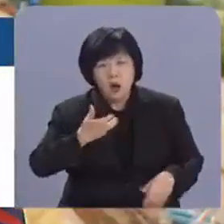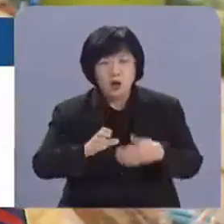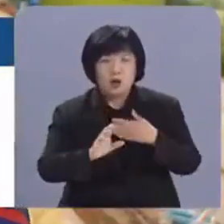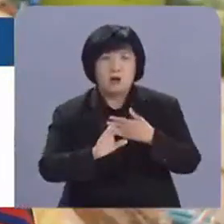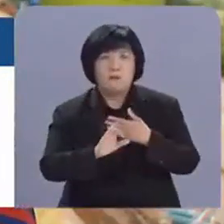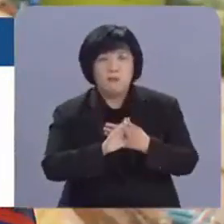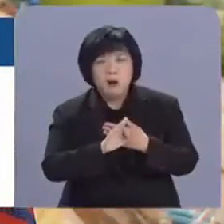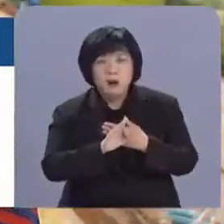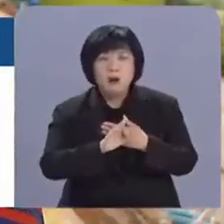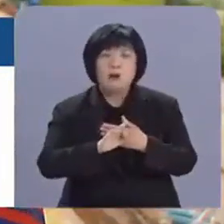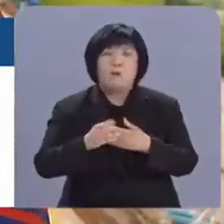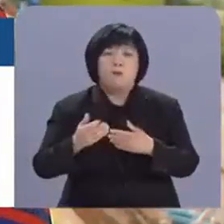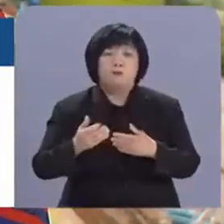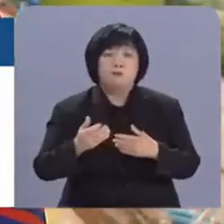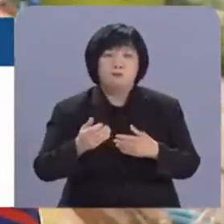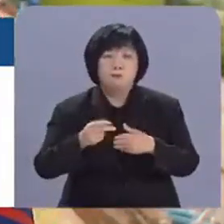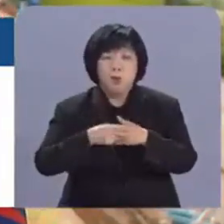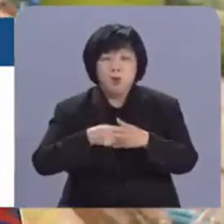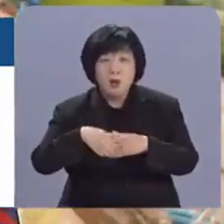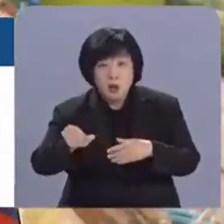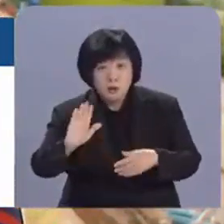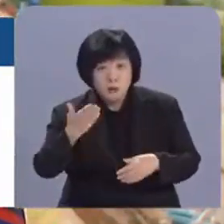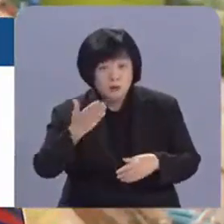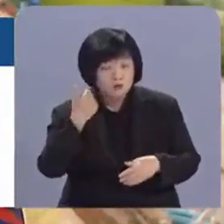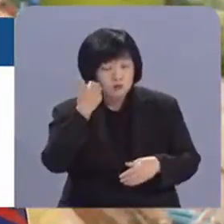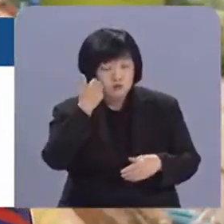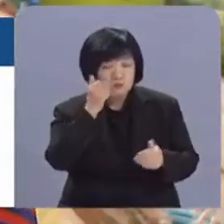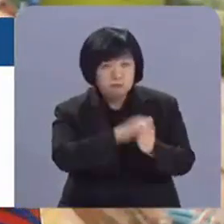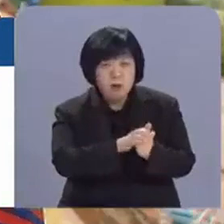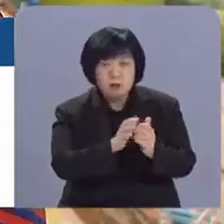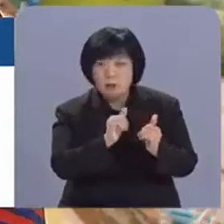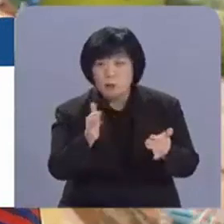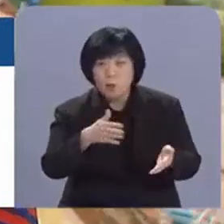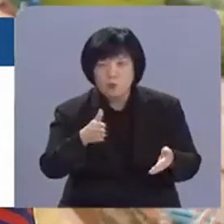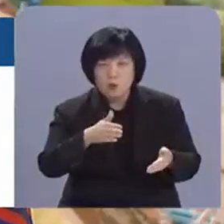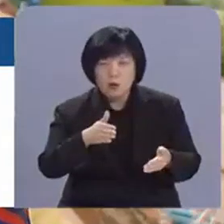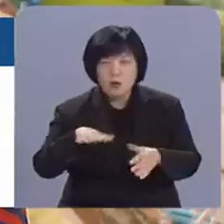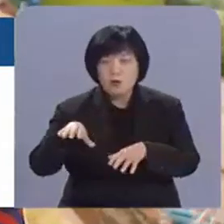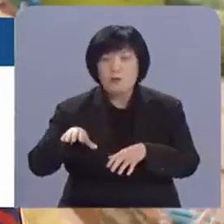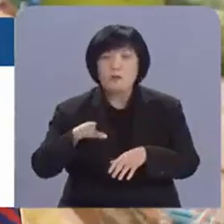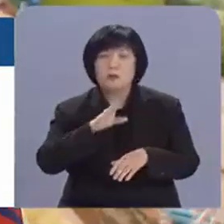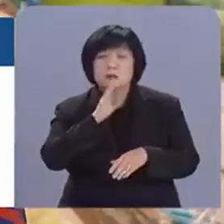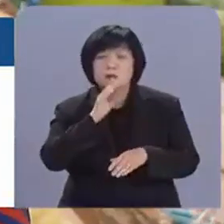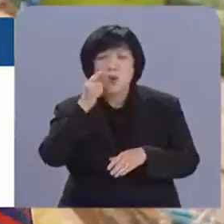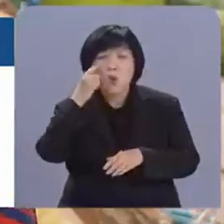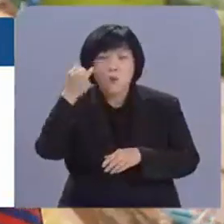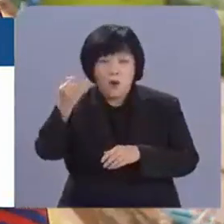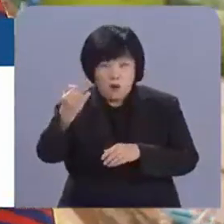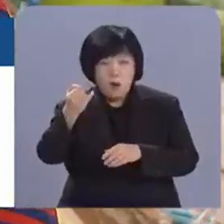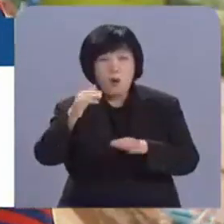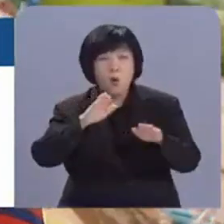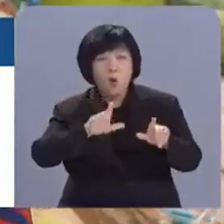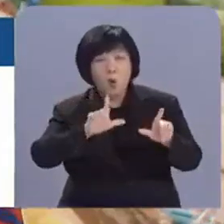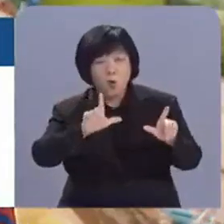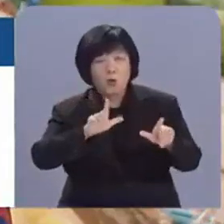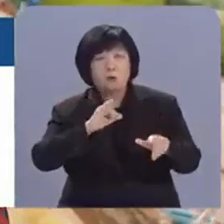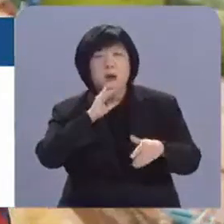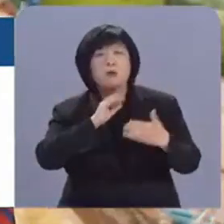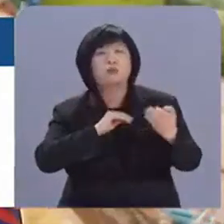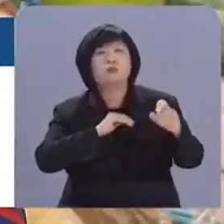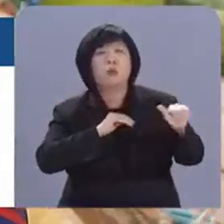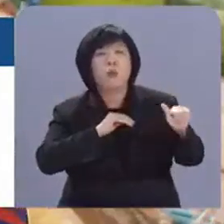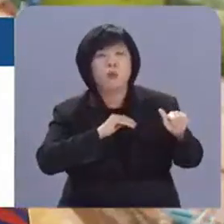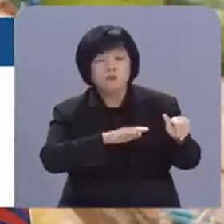때, 병원에 가고 나면 가게 봐줄 사람이 없어요. 그리고 저 같은 경우는 옆에 친정엄마가 원래 연세가